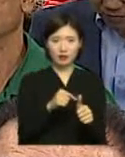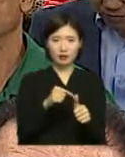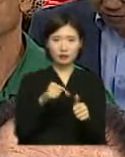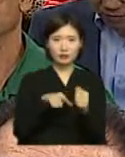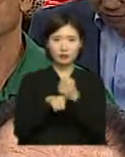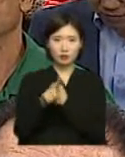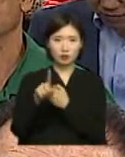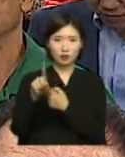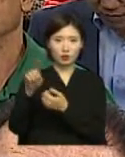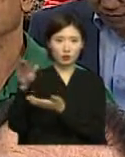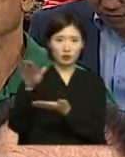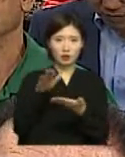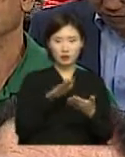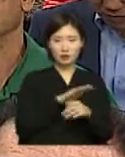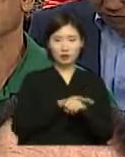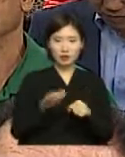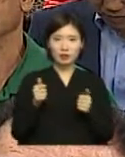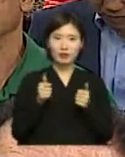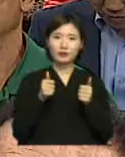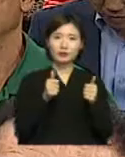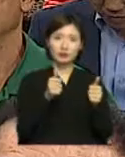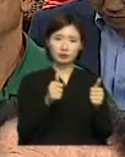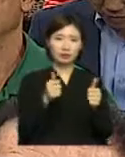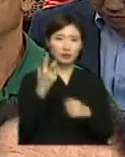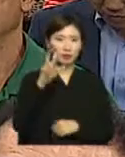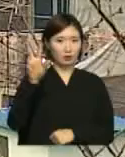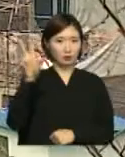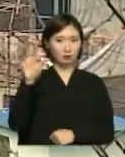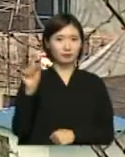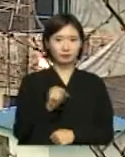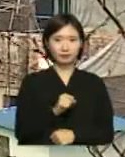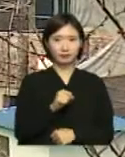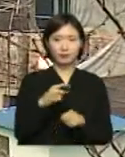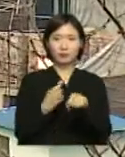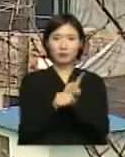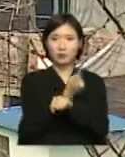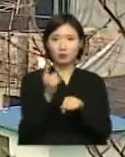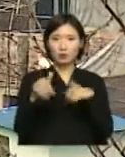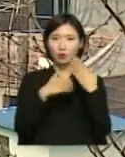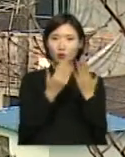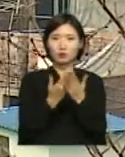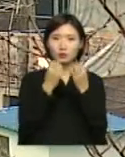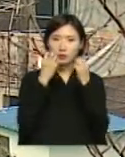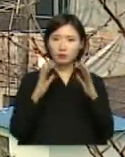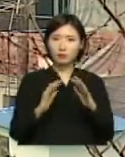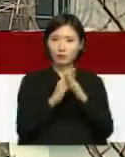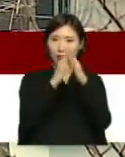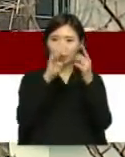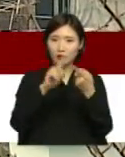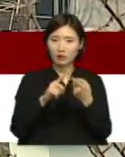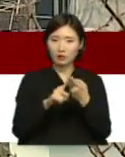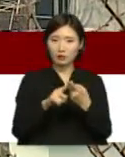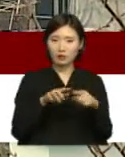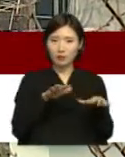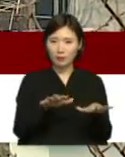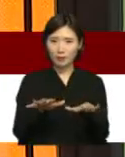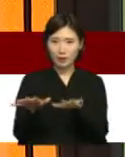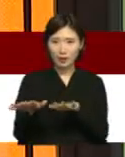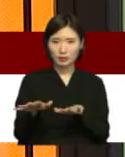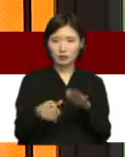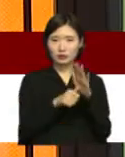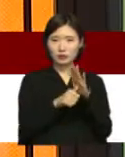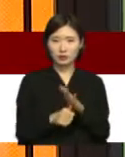받아들이고 더 열심히 잘하겠다는 각오를 합니다. 이외에도 모든 신축 건물에 대해 내진 설계를